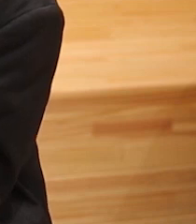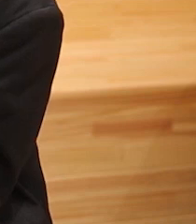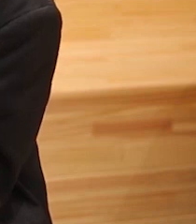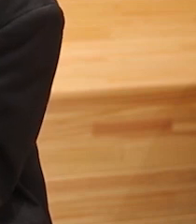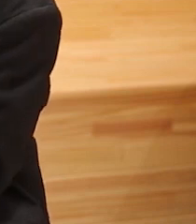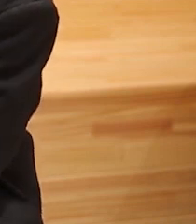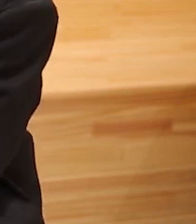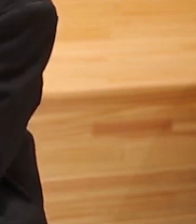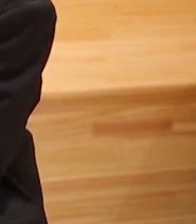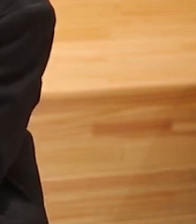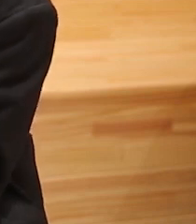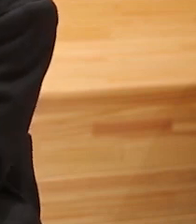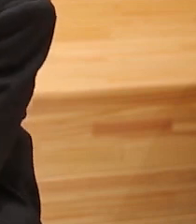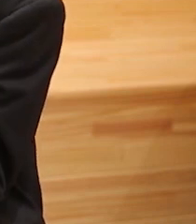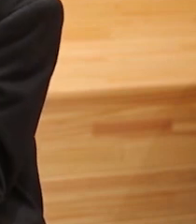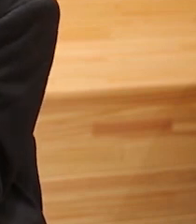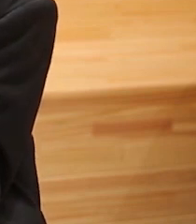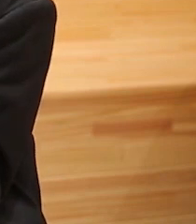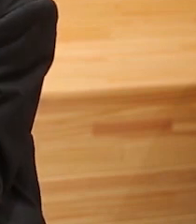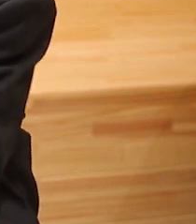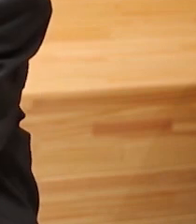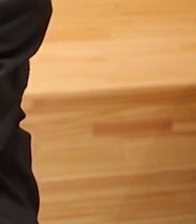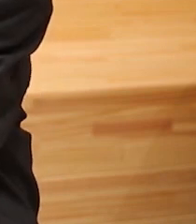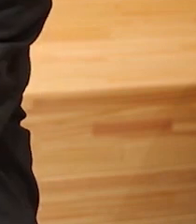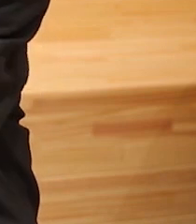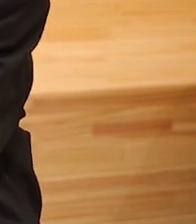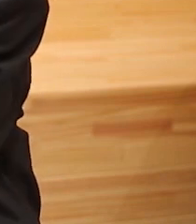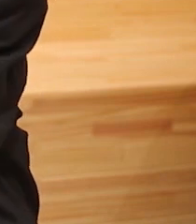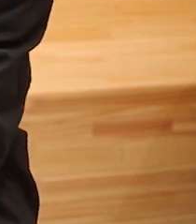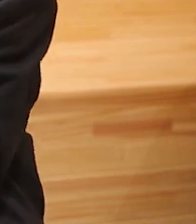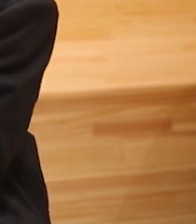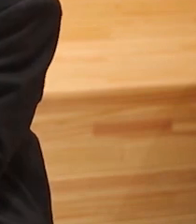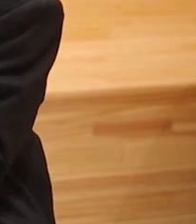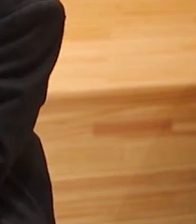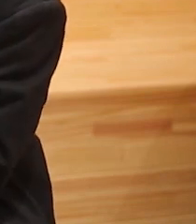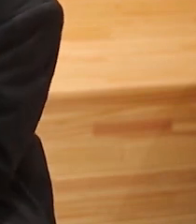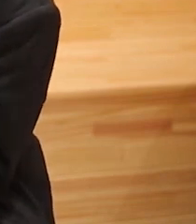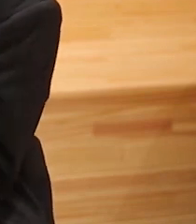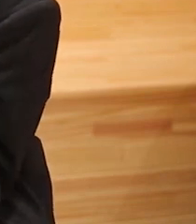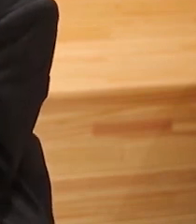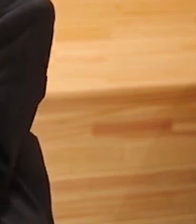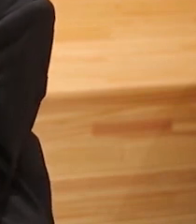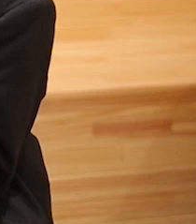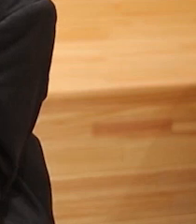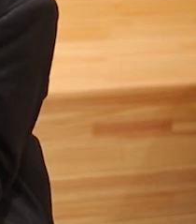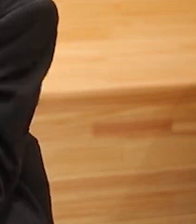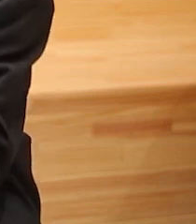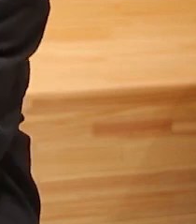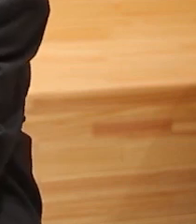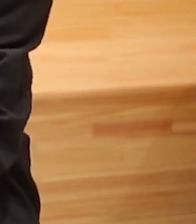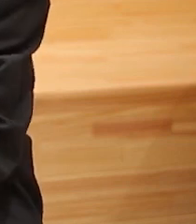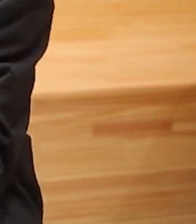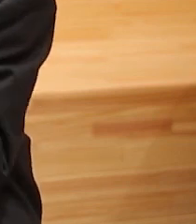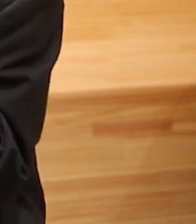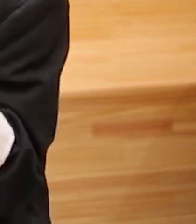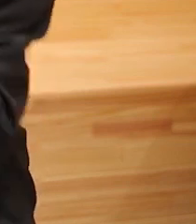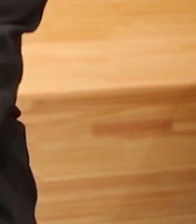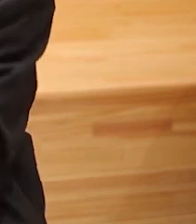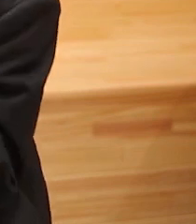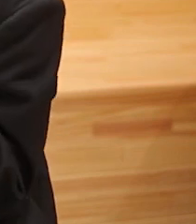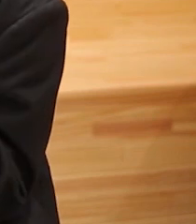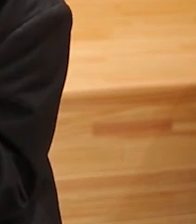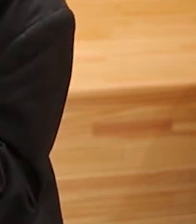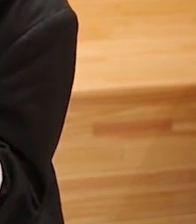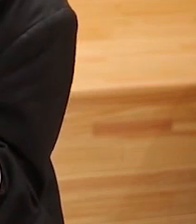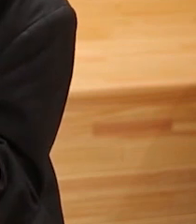너무 멋있다라는 생각이 들었고 또 정말 1시간 만에 찾은 게 대단하다는 생각이 들었어요. 여자